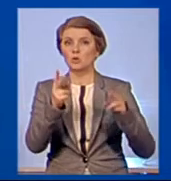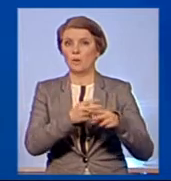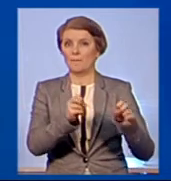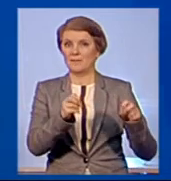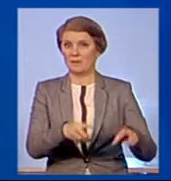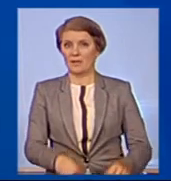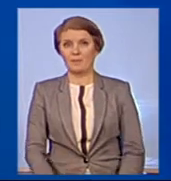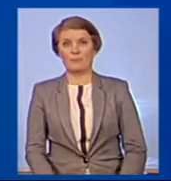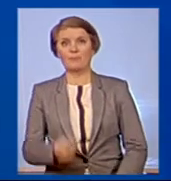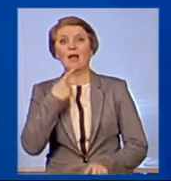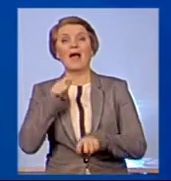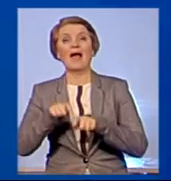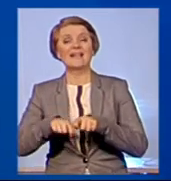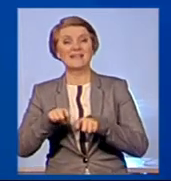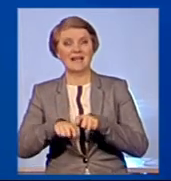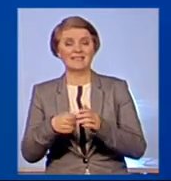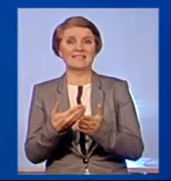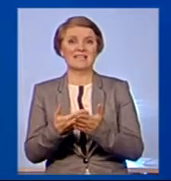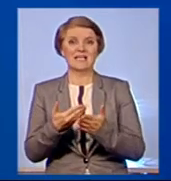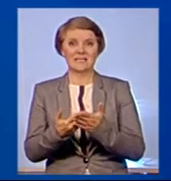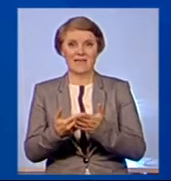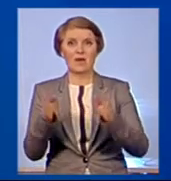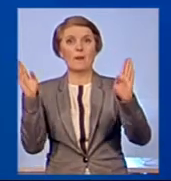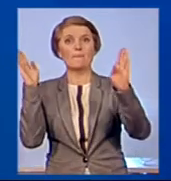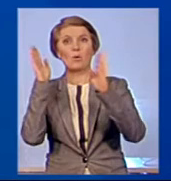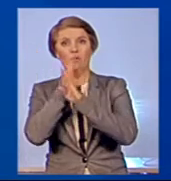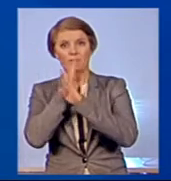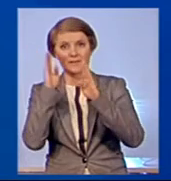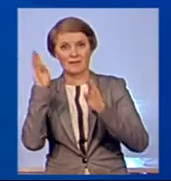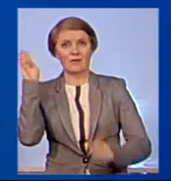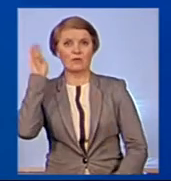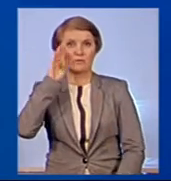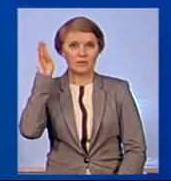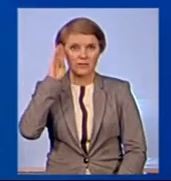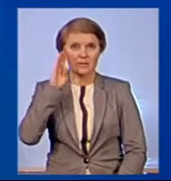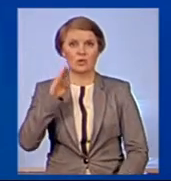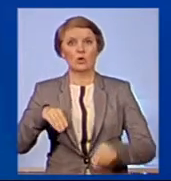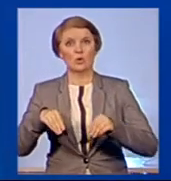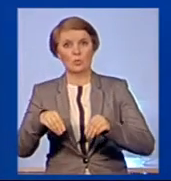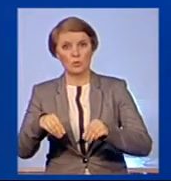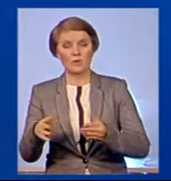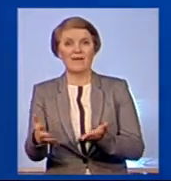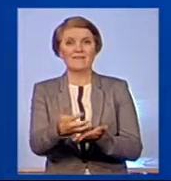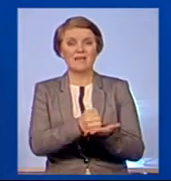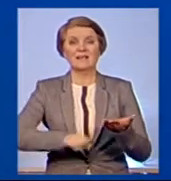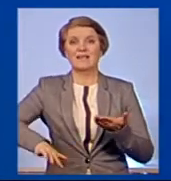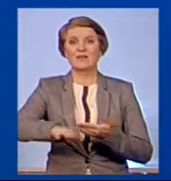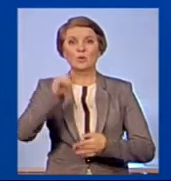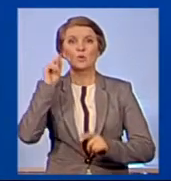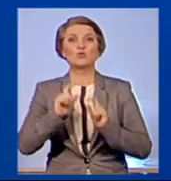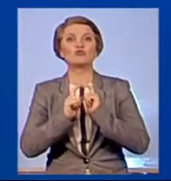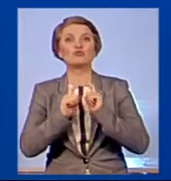Аналізи зразків повітря, ґрунту та води, взяті на території Черкаської школи, в нормі. Про це повідомив начальник